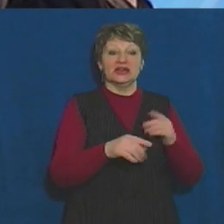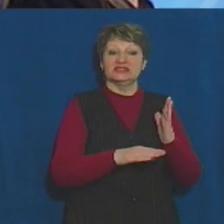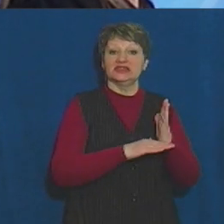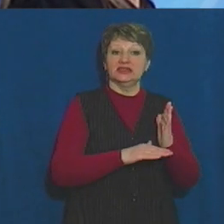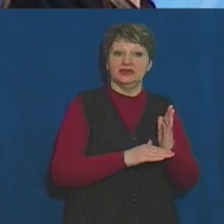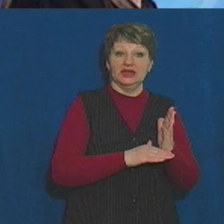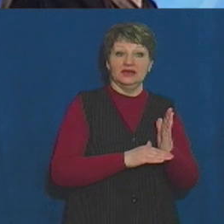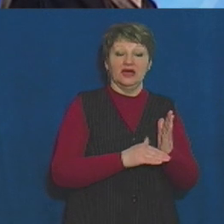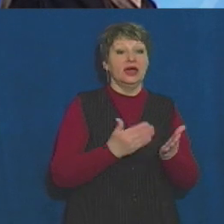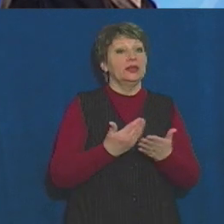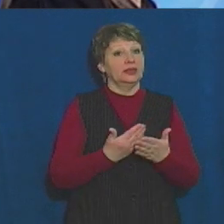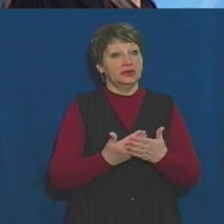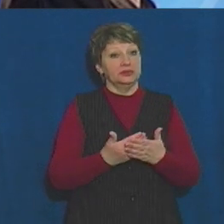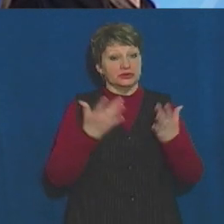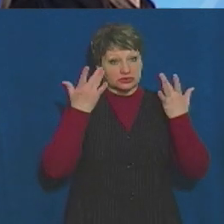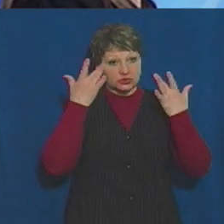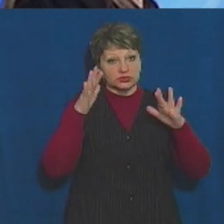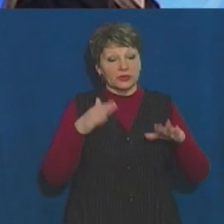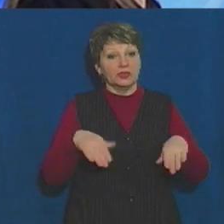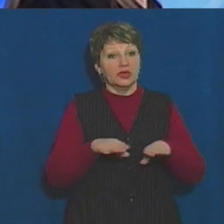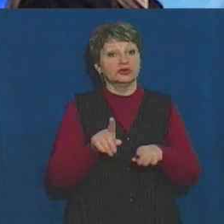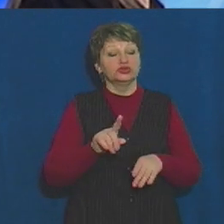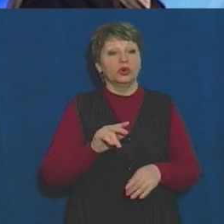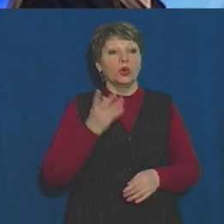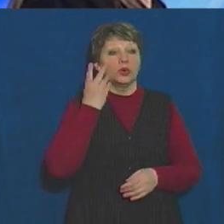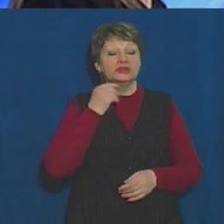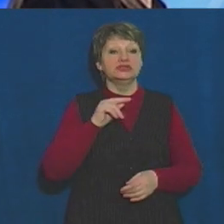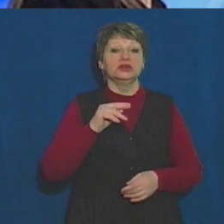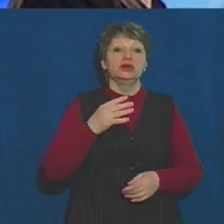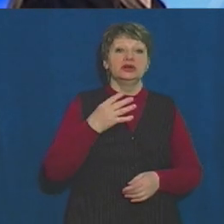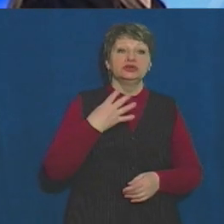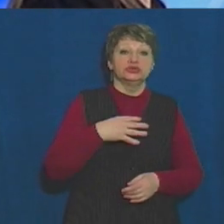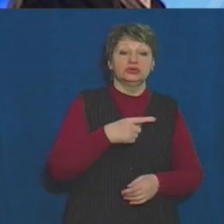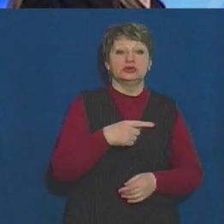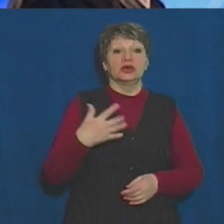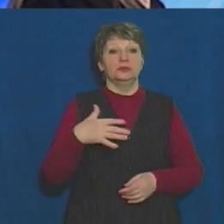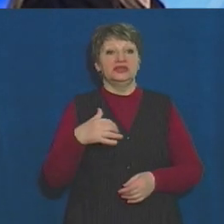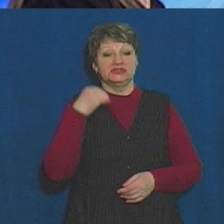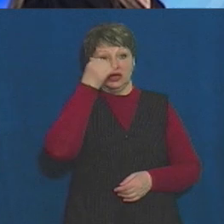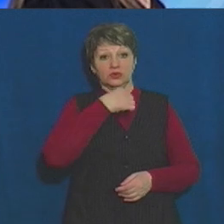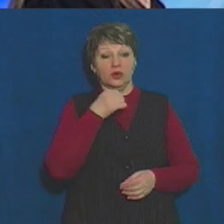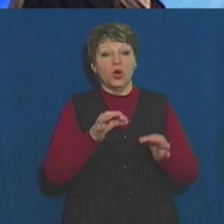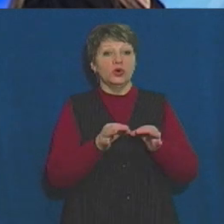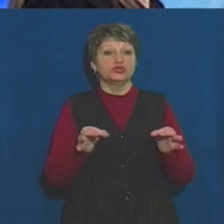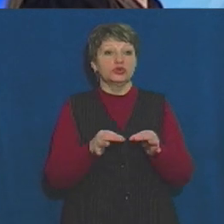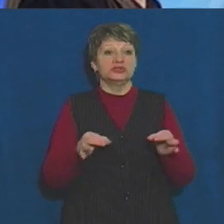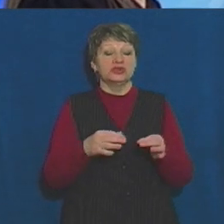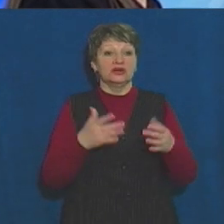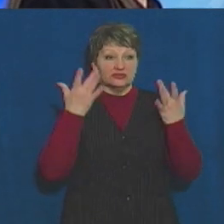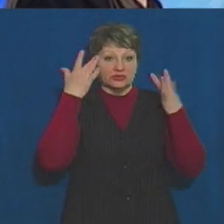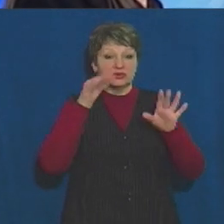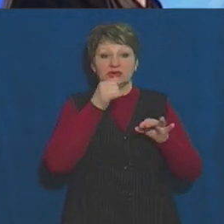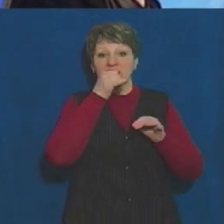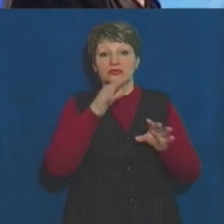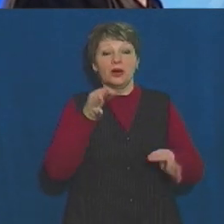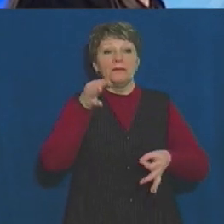доповнювати. І якщо, наприклад, станеться так, що колись через 50 чи 40 років сосна в нас випаде з насадження, то нічого страшного для насадження не буде, тому